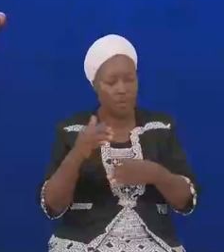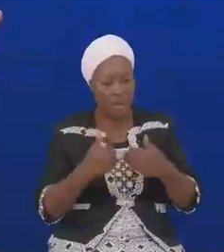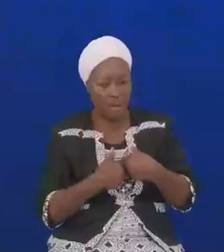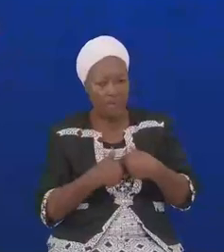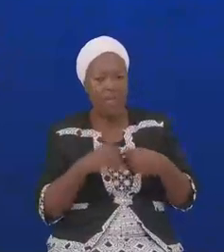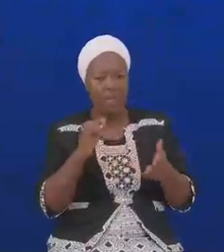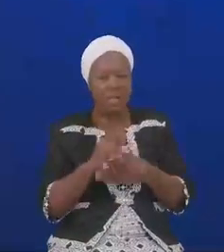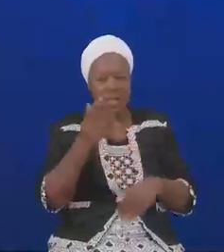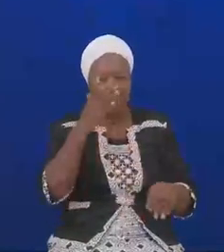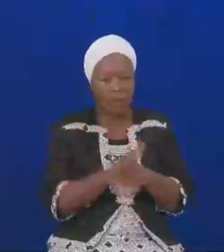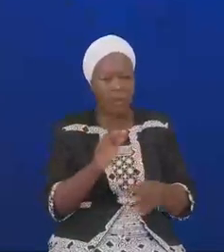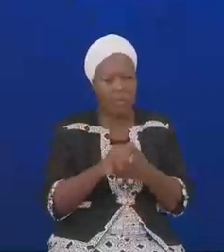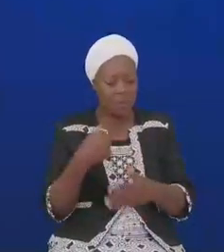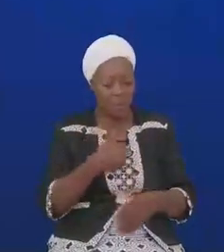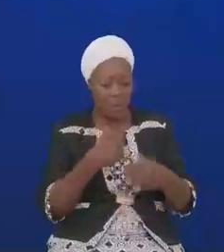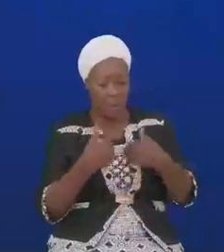24.